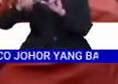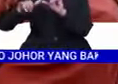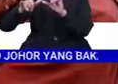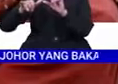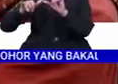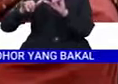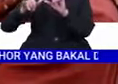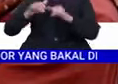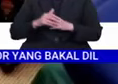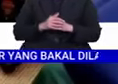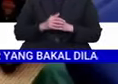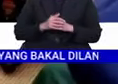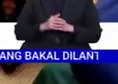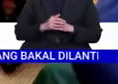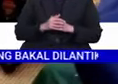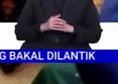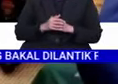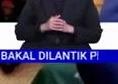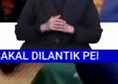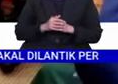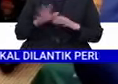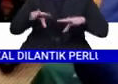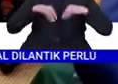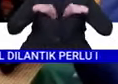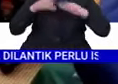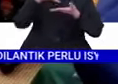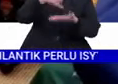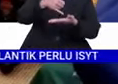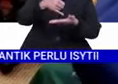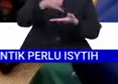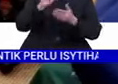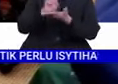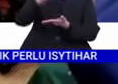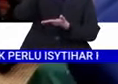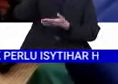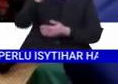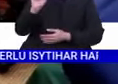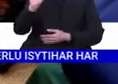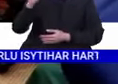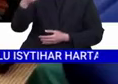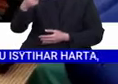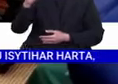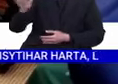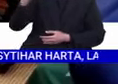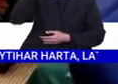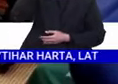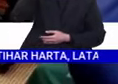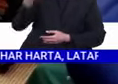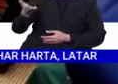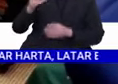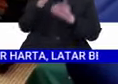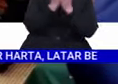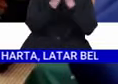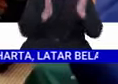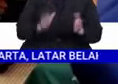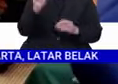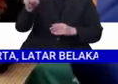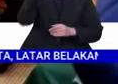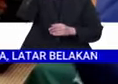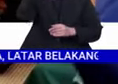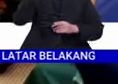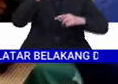farmasetika sementara itu penerima Anugerah humas University itu wangwung berpendapat setiap pelajar perlu bijak